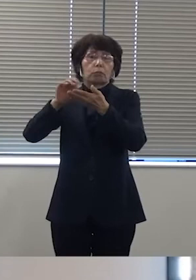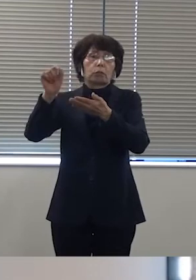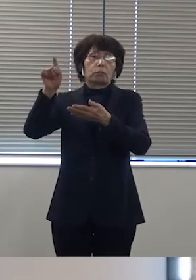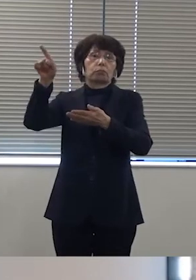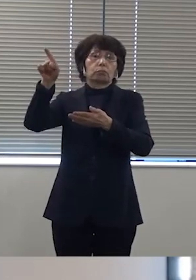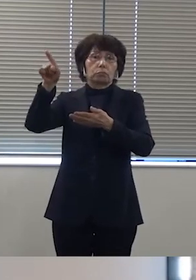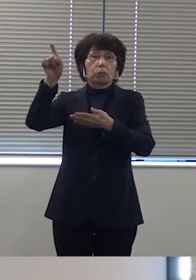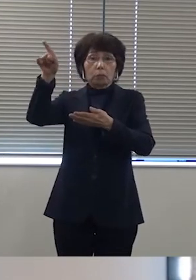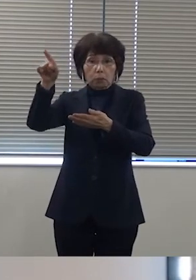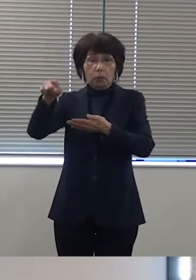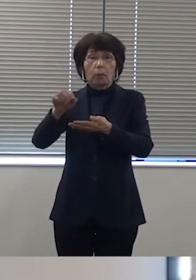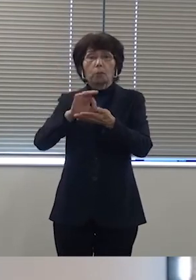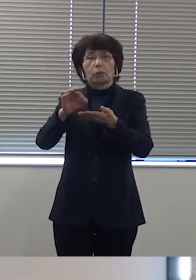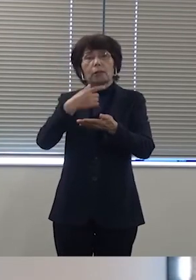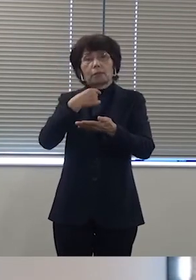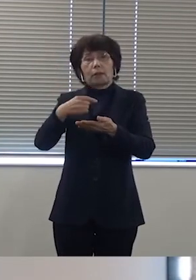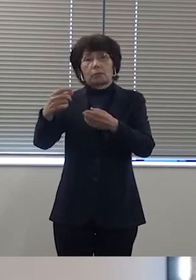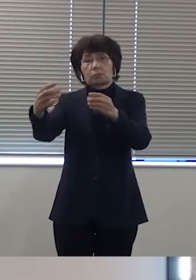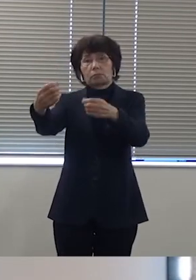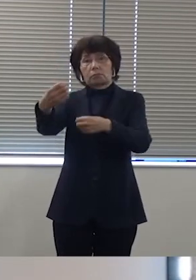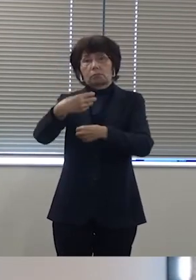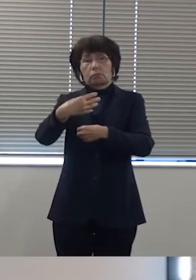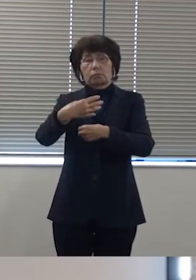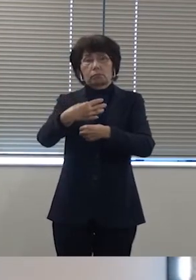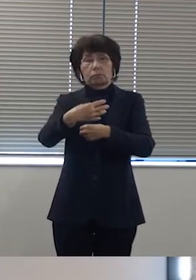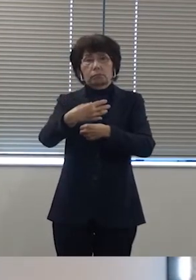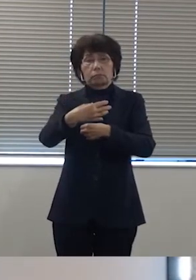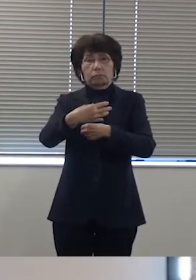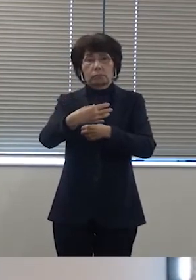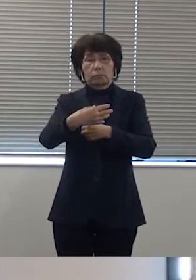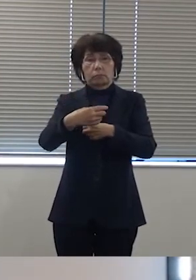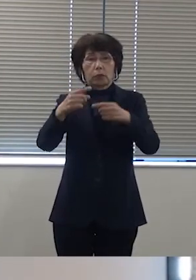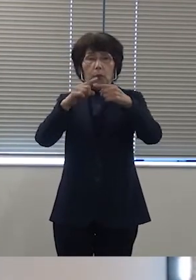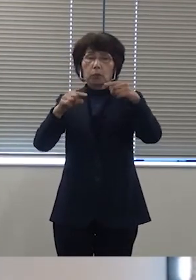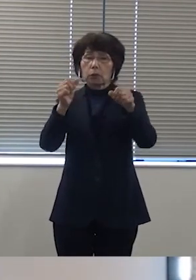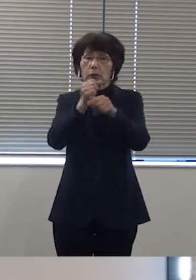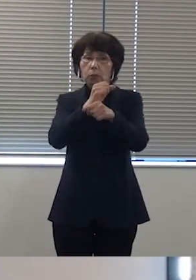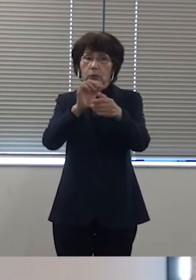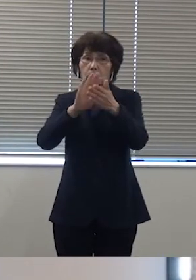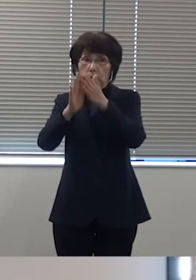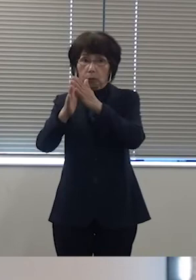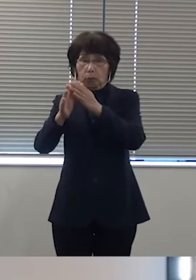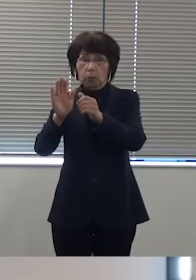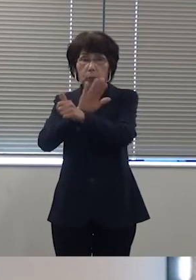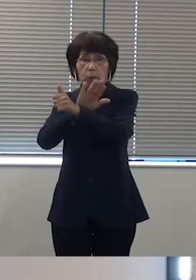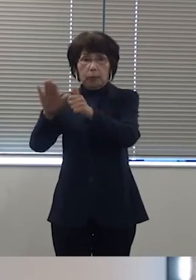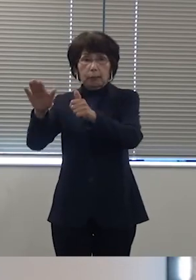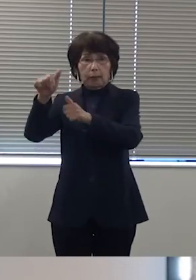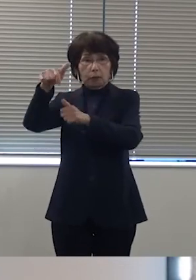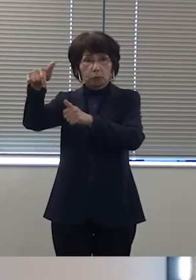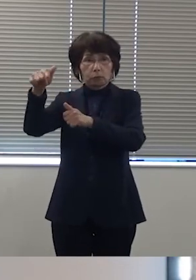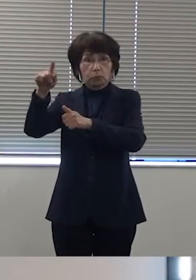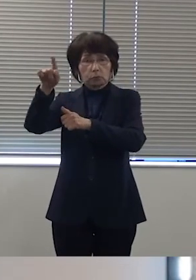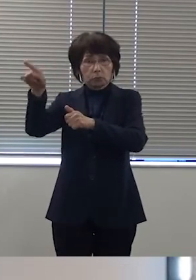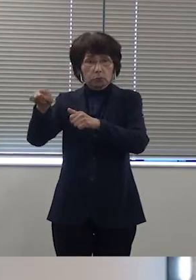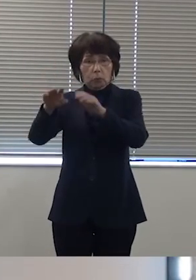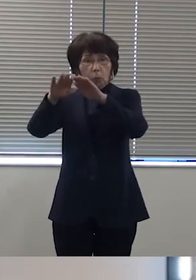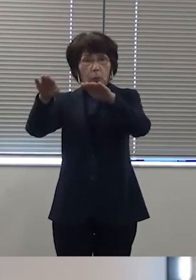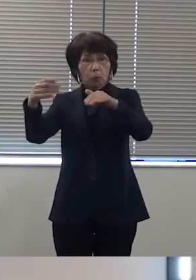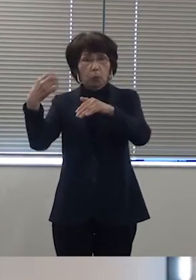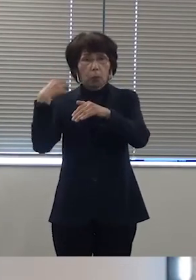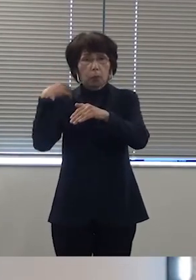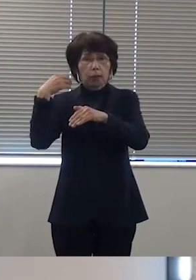の子どもの所管の担当部局、令和5年になると子ども家庭庁が立ち上がってきますけれども、あの